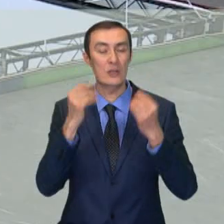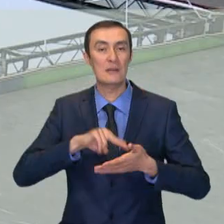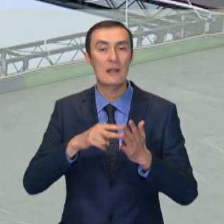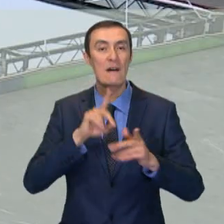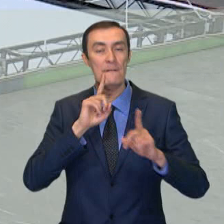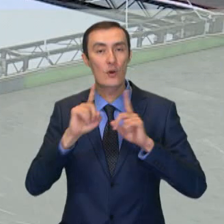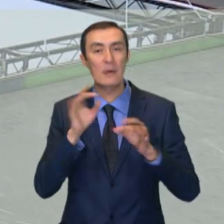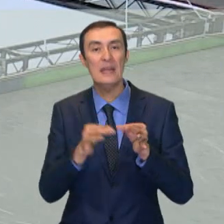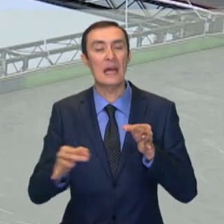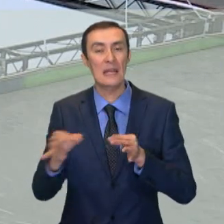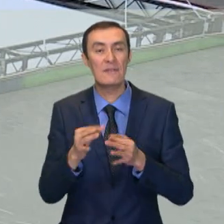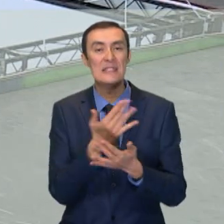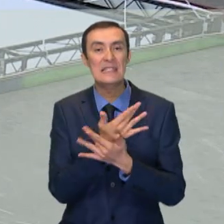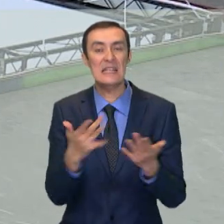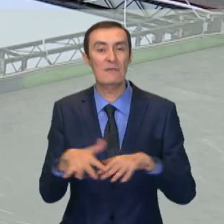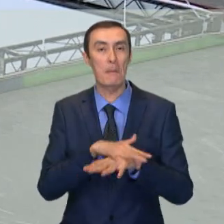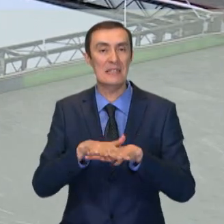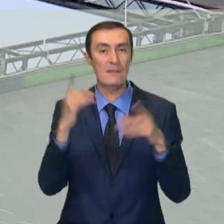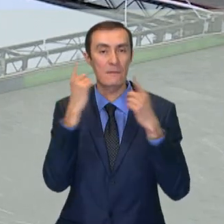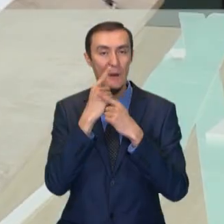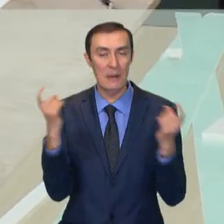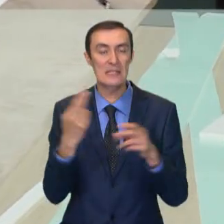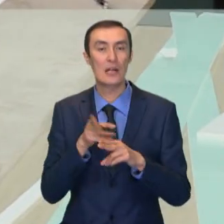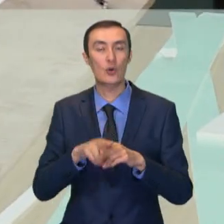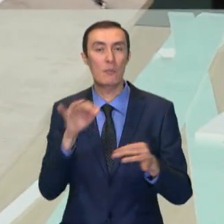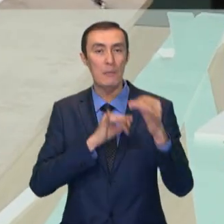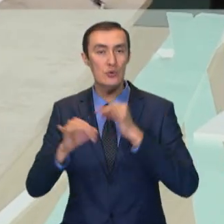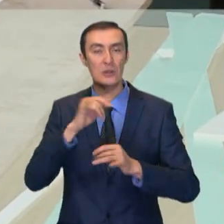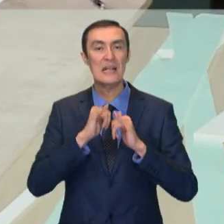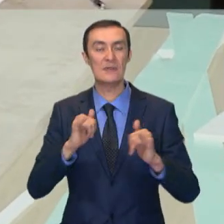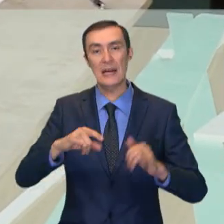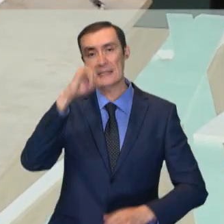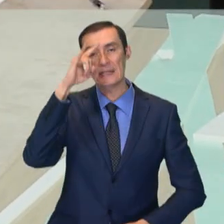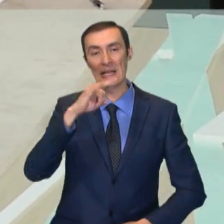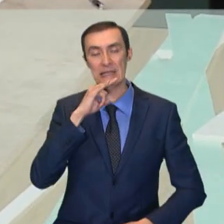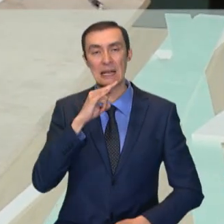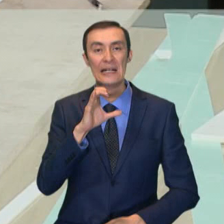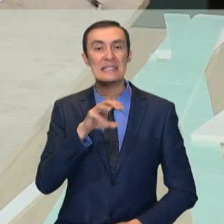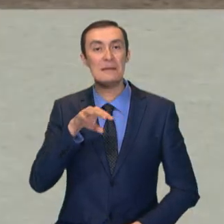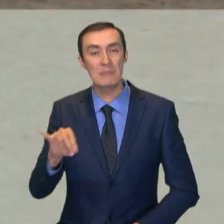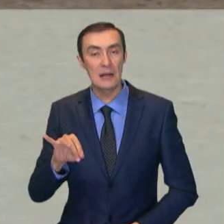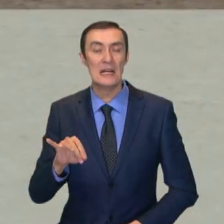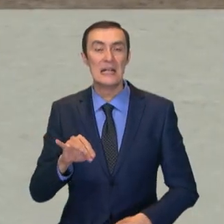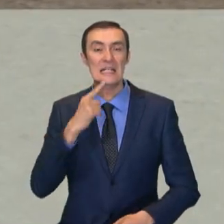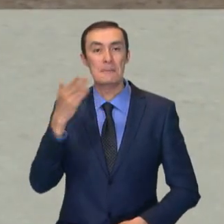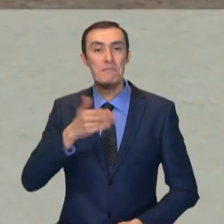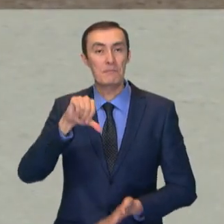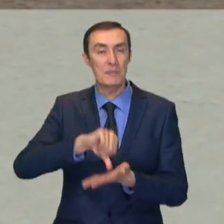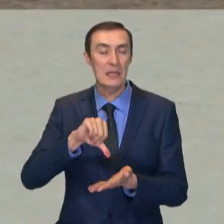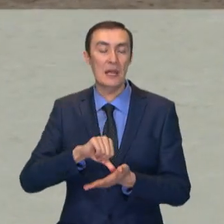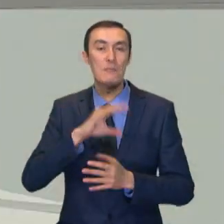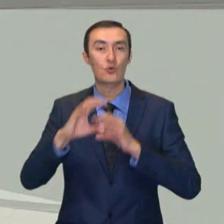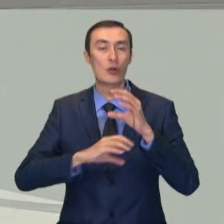форум региональных средств массовой информации, на котором обсудят развитие отечественных СМИ. Спикеры международного уровня